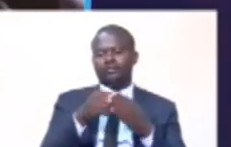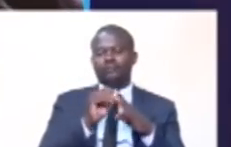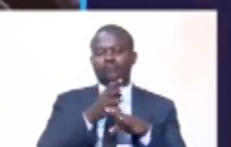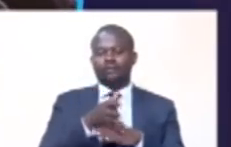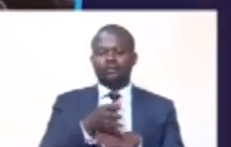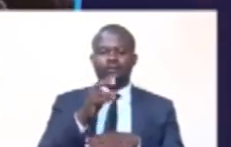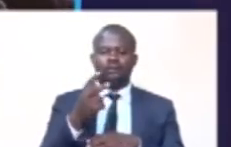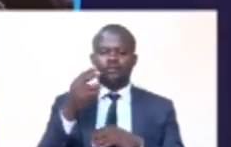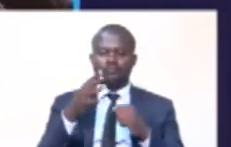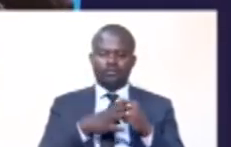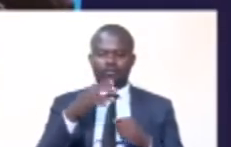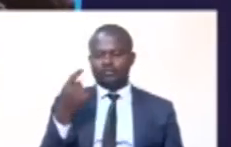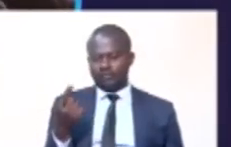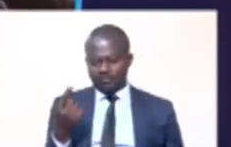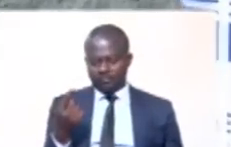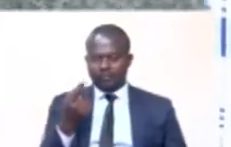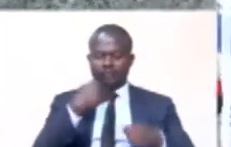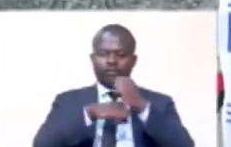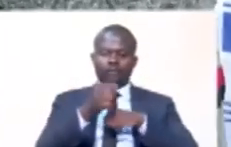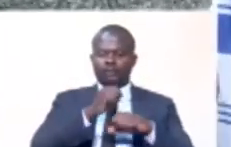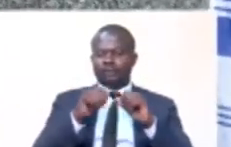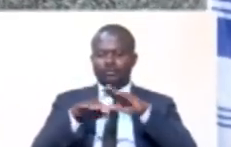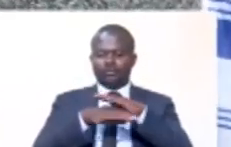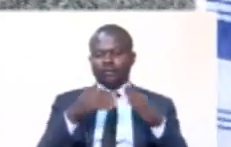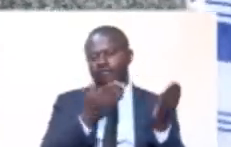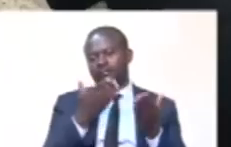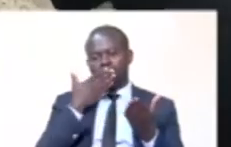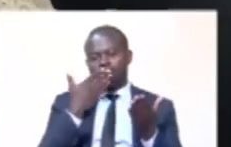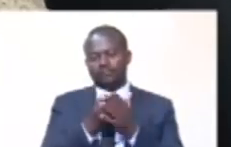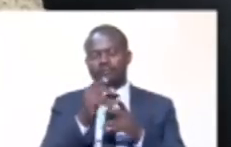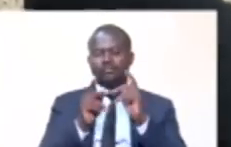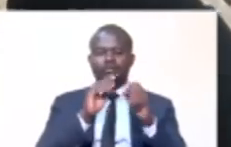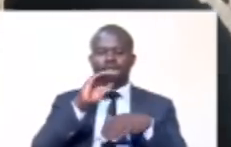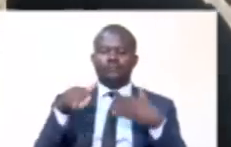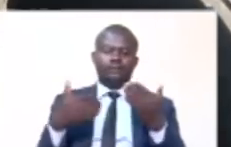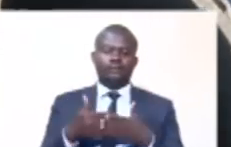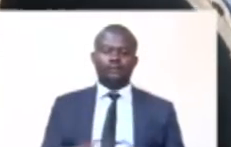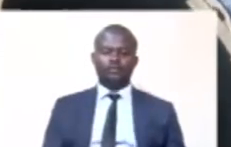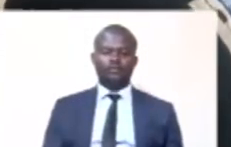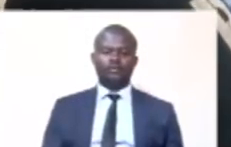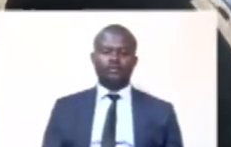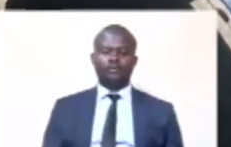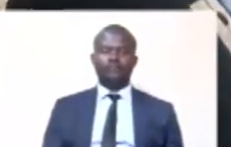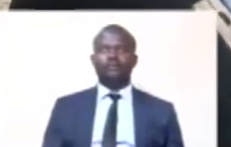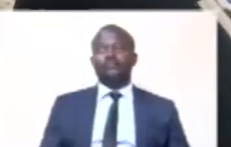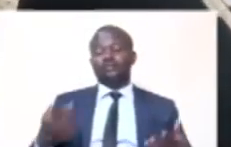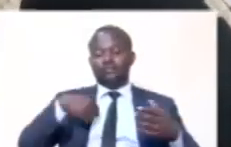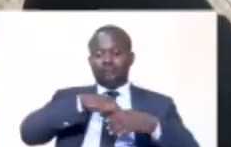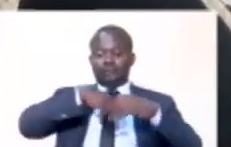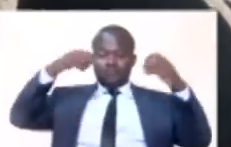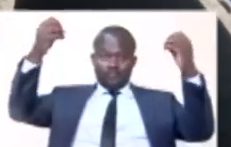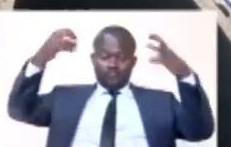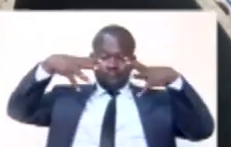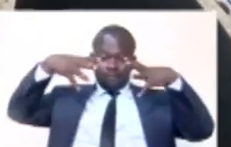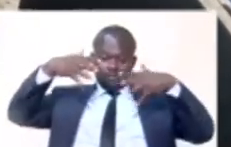zisaga 191. Ni ibikorwa remezo byakiriwe neza n'abaturage. Bacana ku mugoroba n'abana iyo bashatse